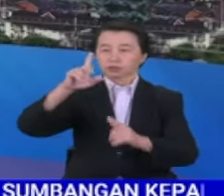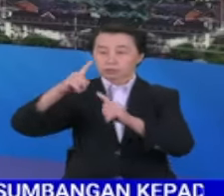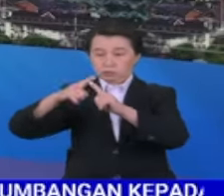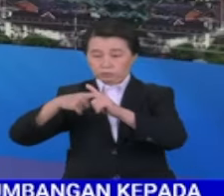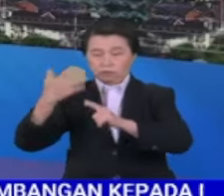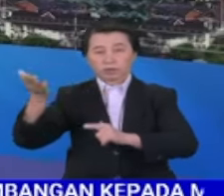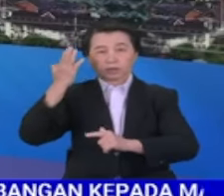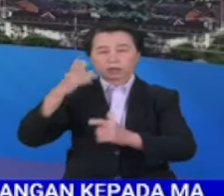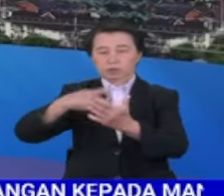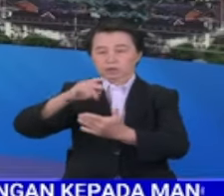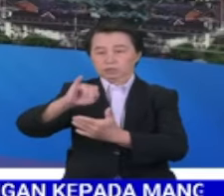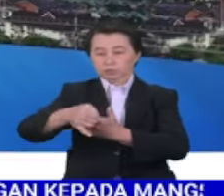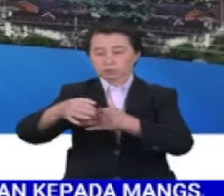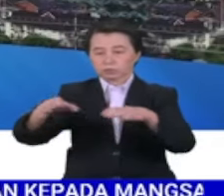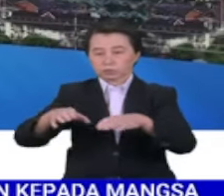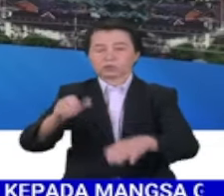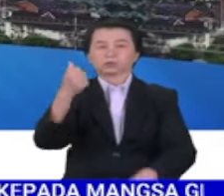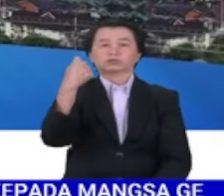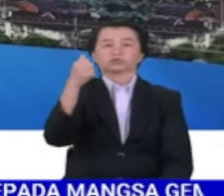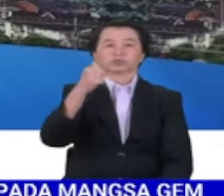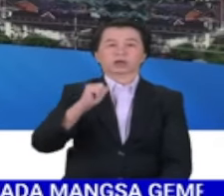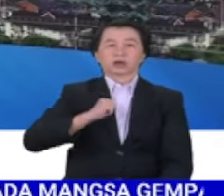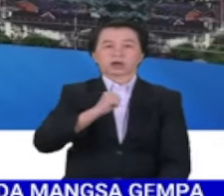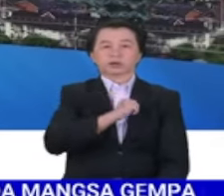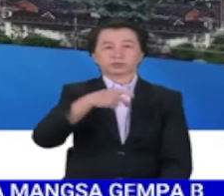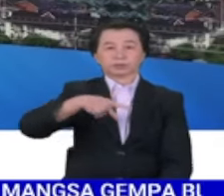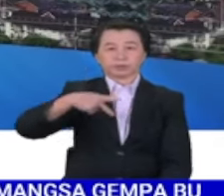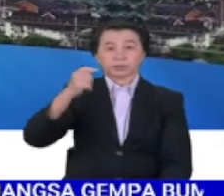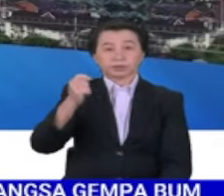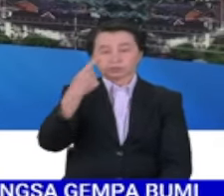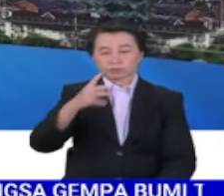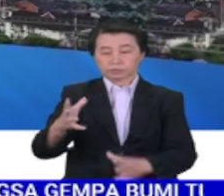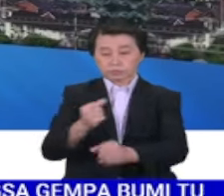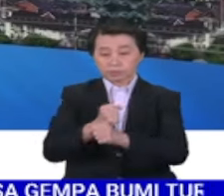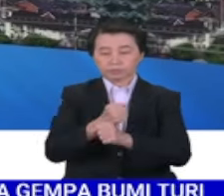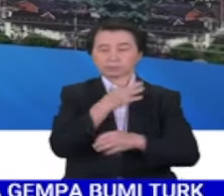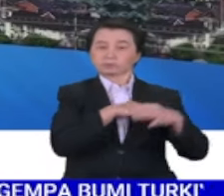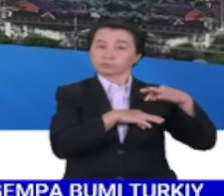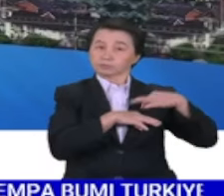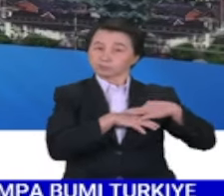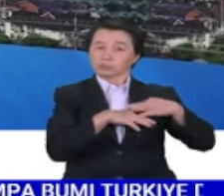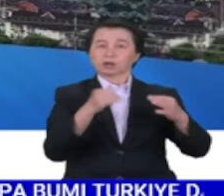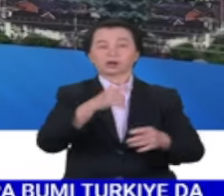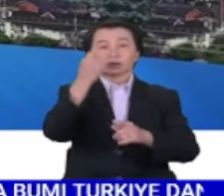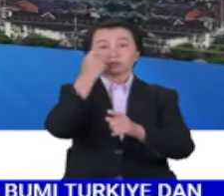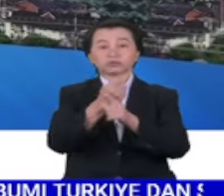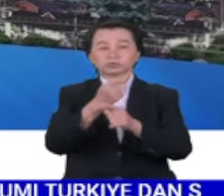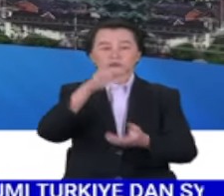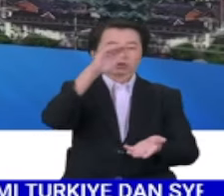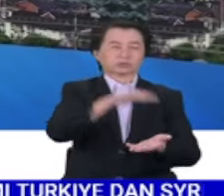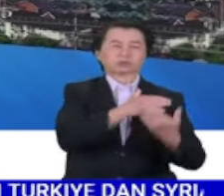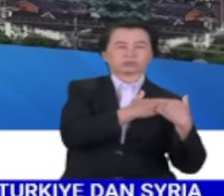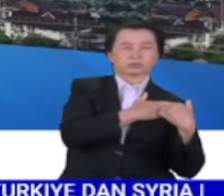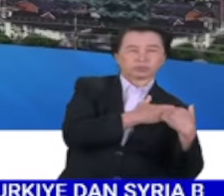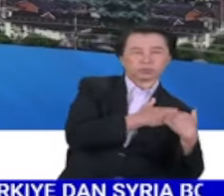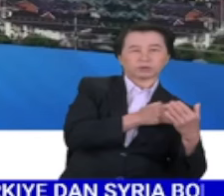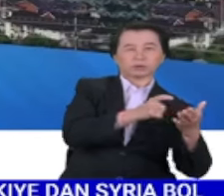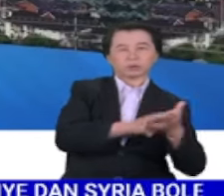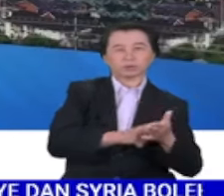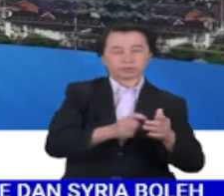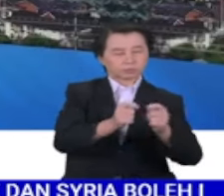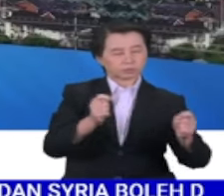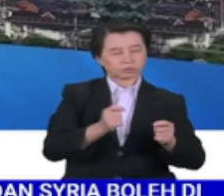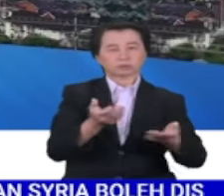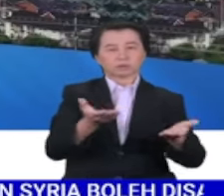bulan lalu Project itu dilaksanakan oleh 10 ahli pipike bagi bencana pendapatan serta bertujuan mengurangkan beban dan keperluan